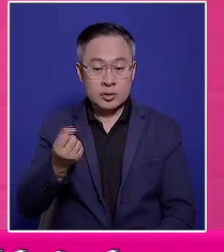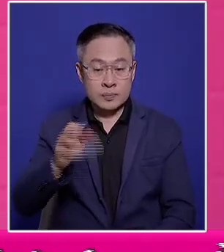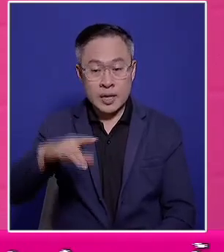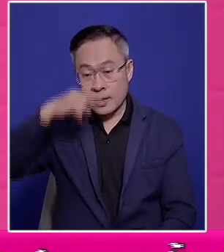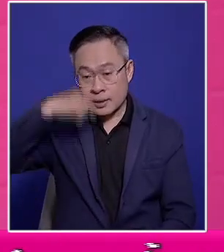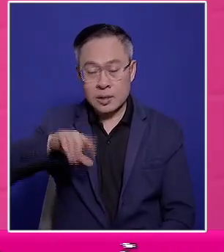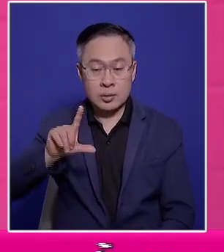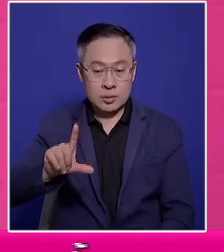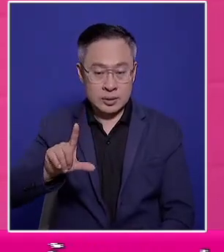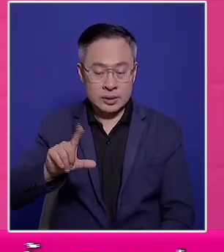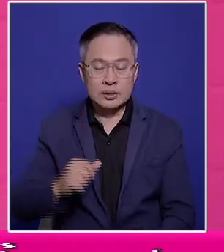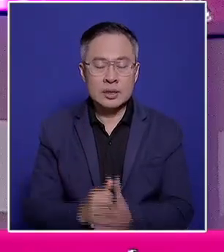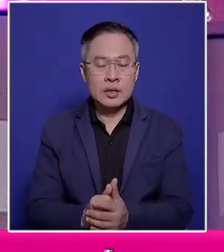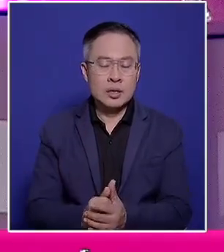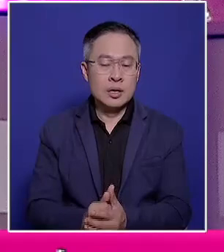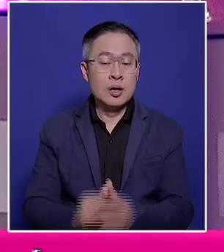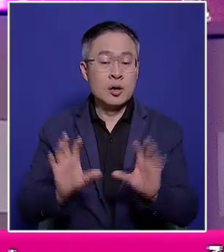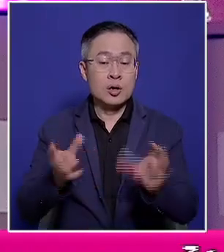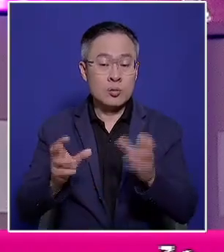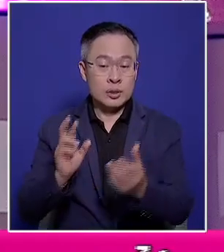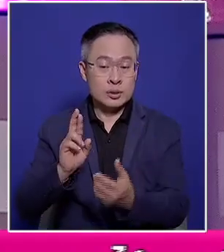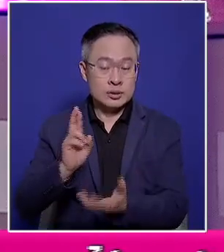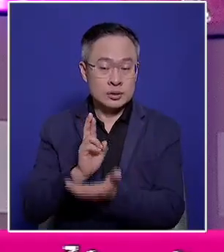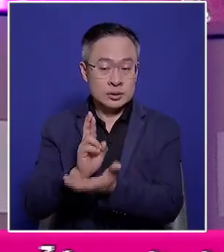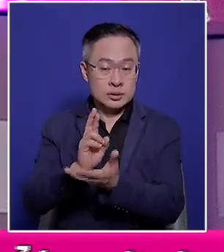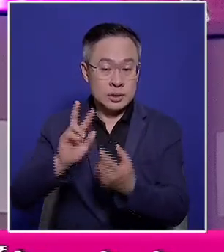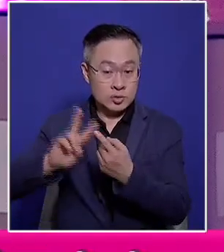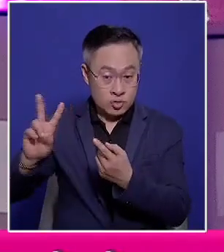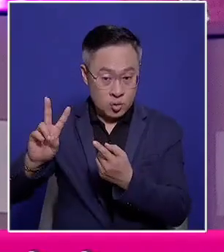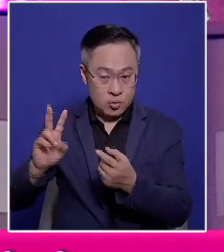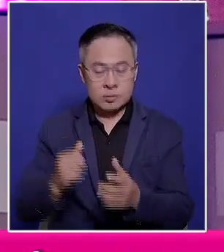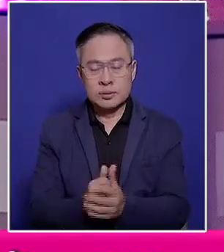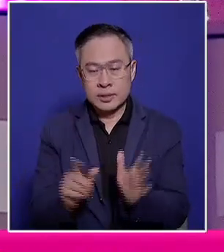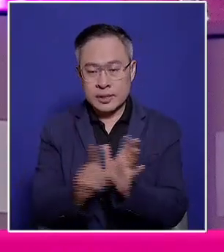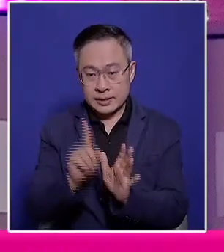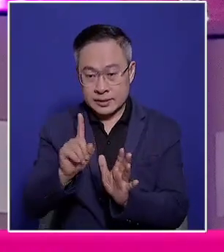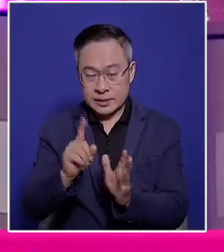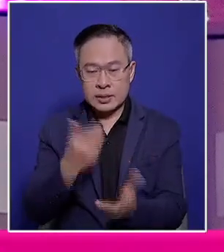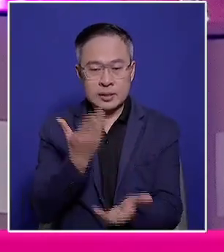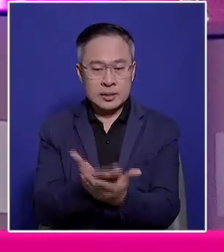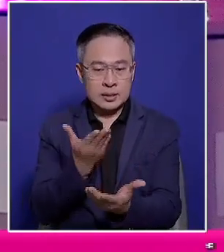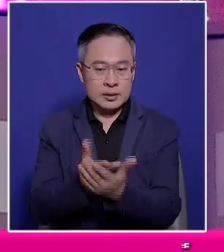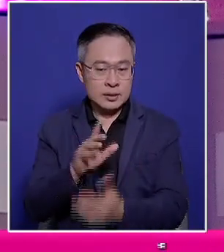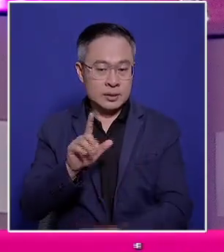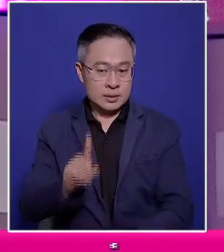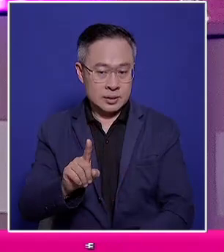หมวดอักษรลอลิงจะได้ทำการออกรางวัลอันดับที่2ออก1ครั้งเป็นเงิน1ล้านบาท